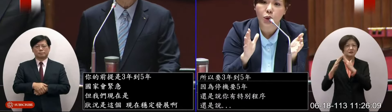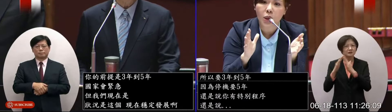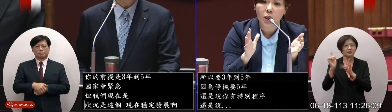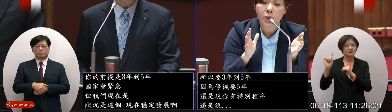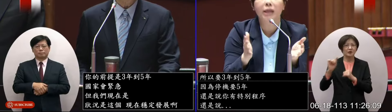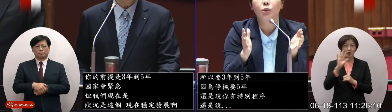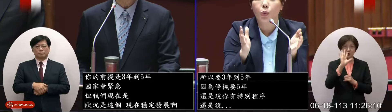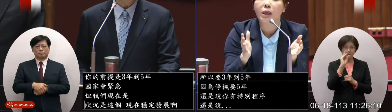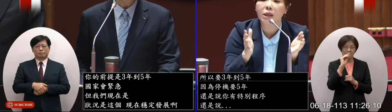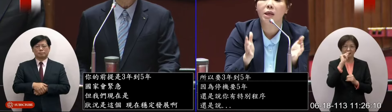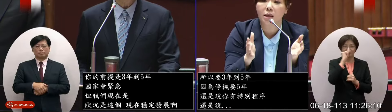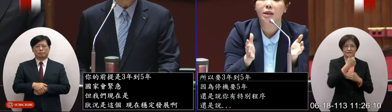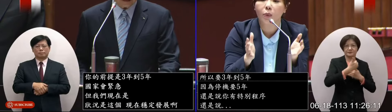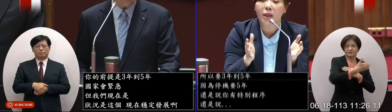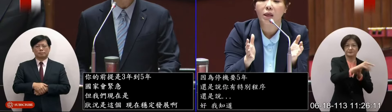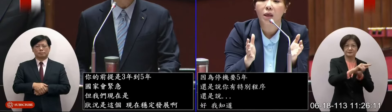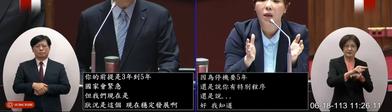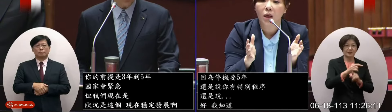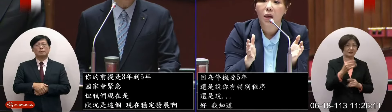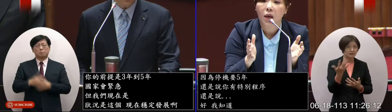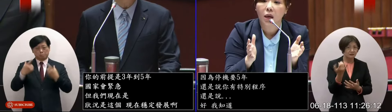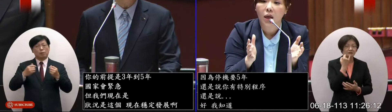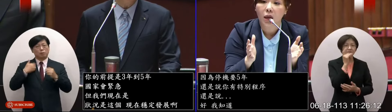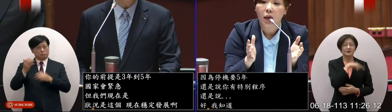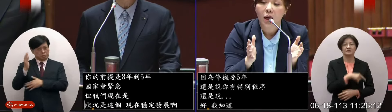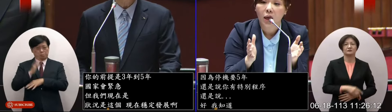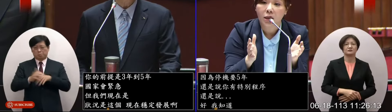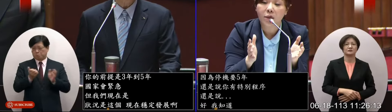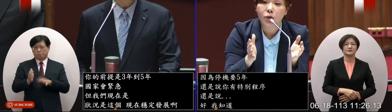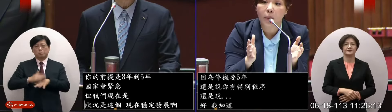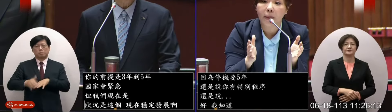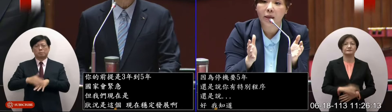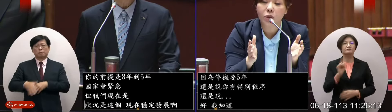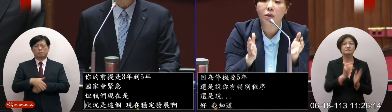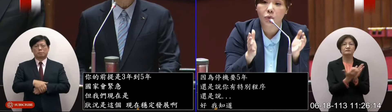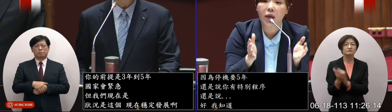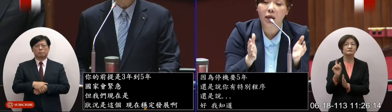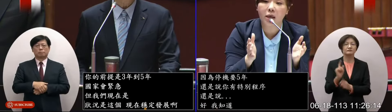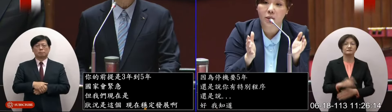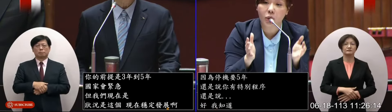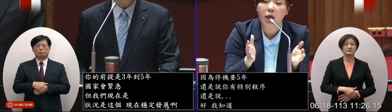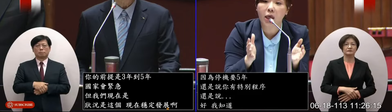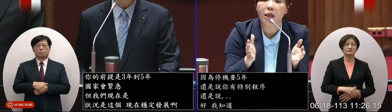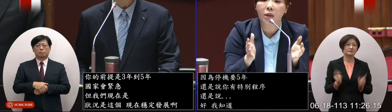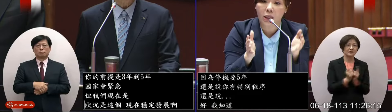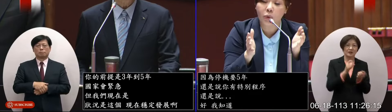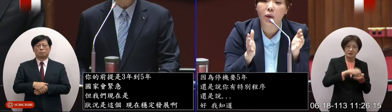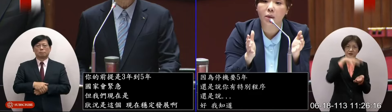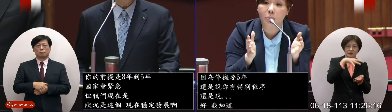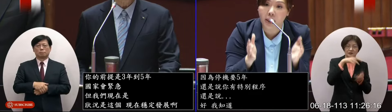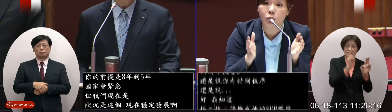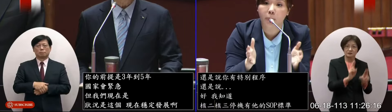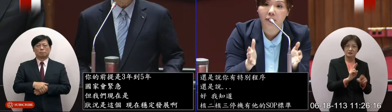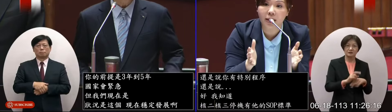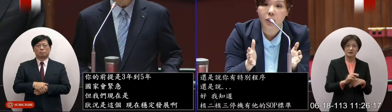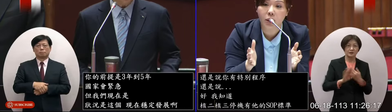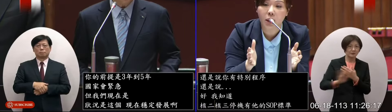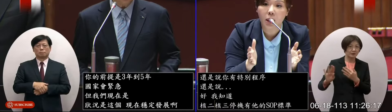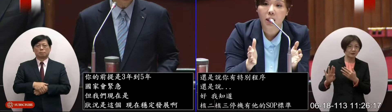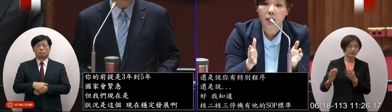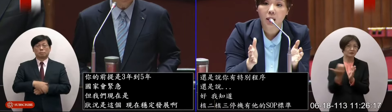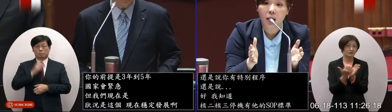序？我现在就是问你这个 问题。当然是国家会有准备的、啊。 什么准备？就是对核能，你会有别的准备